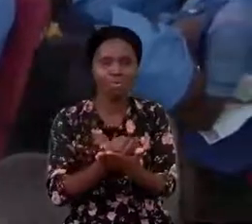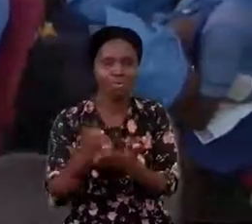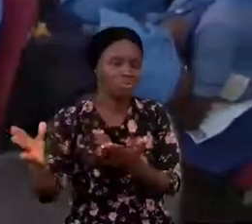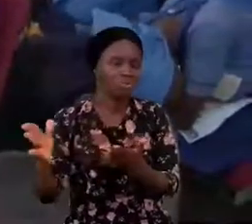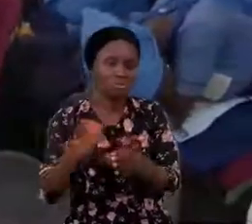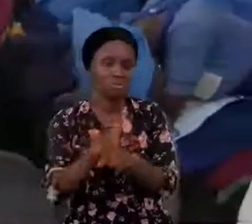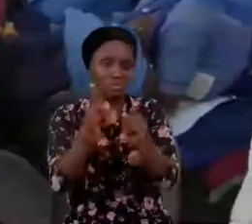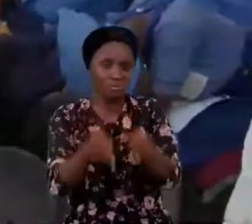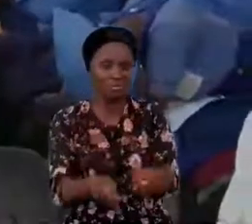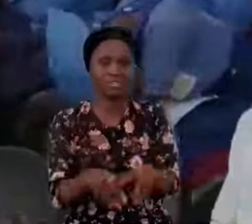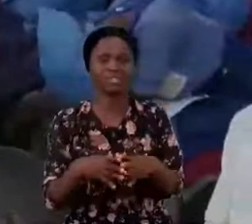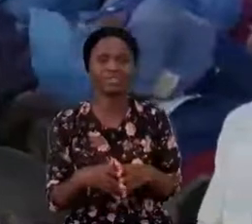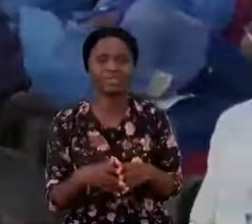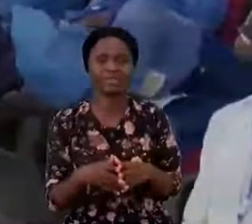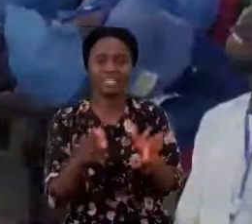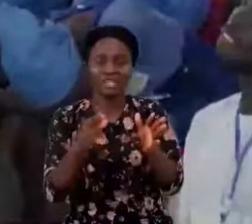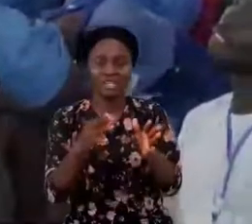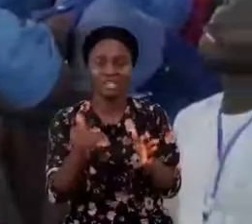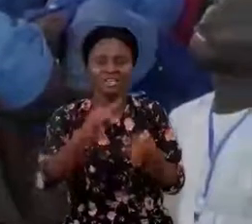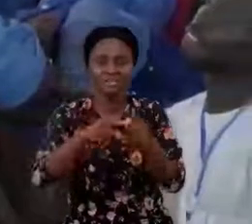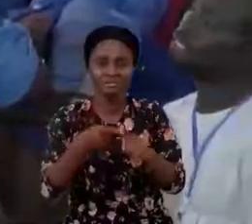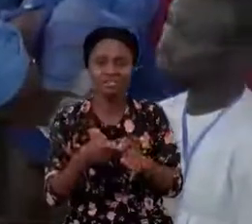qu'il est vigilant ou gaspilleur?